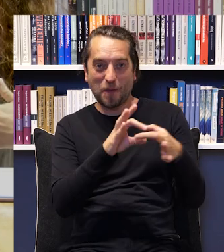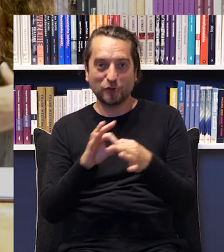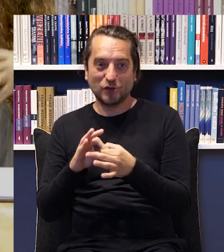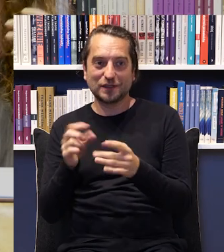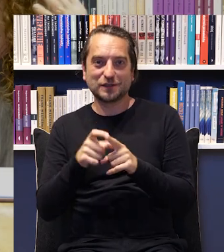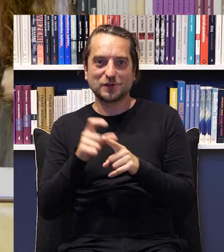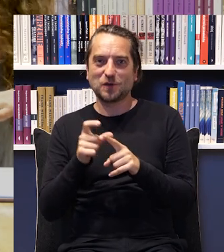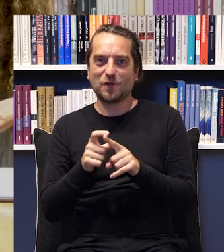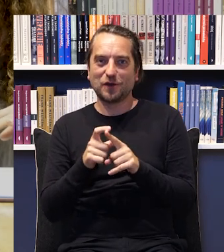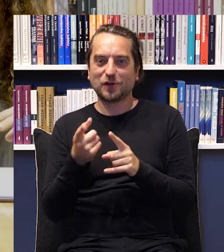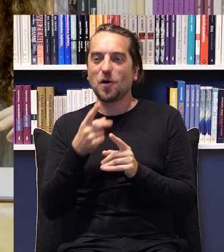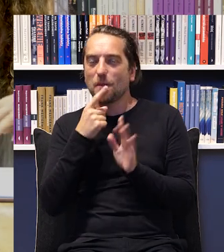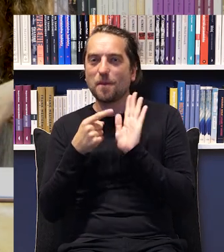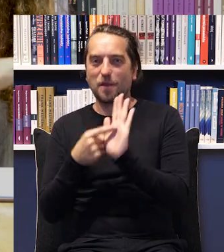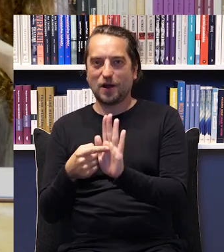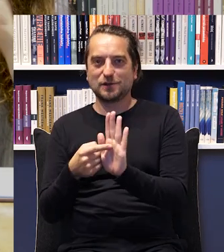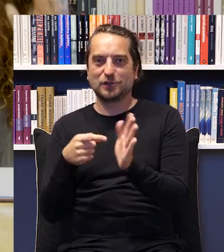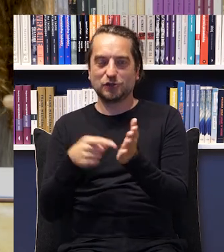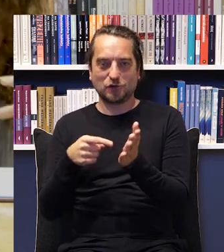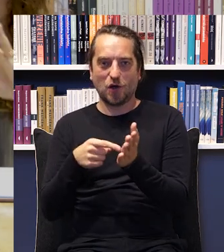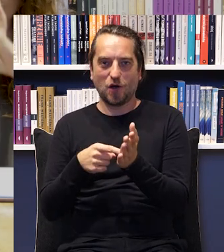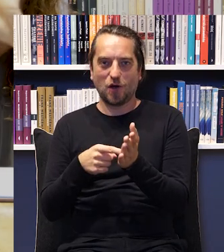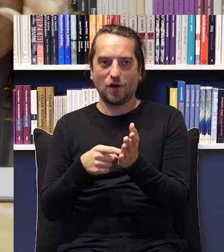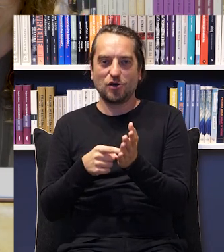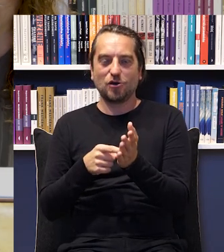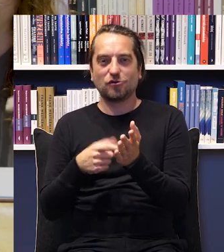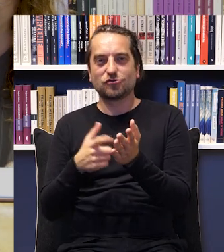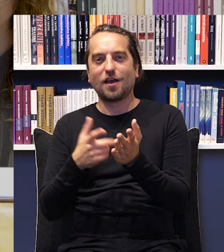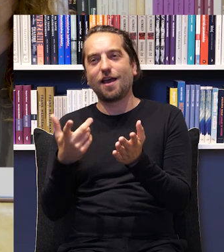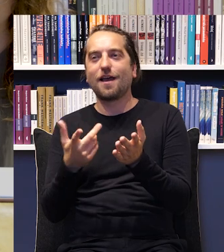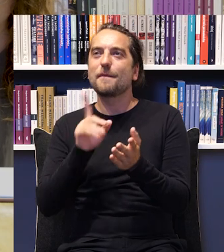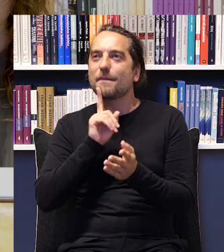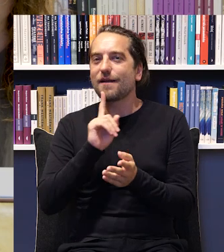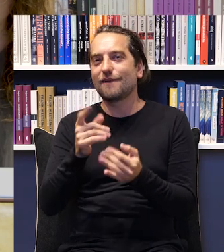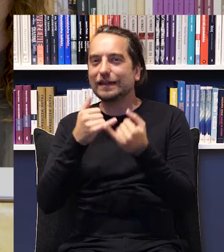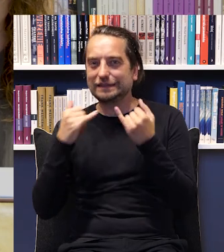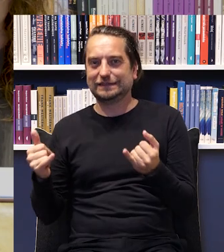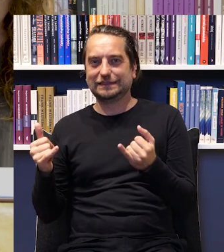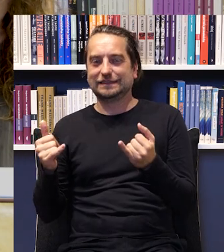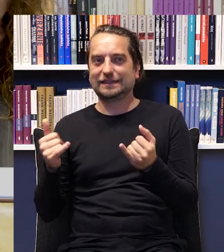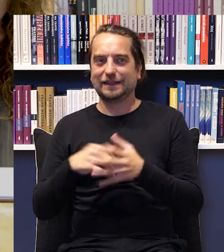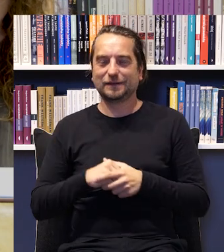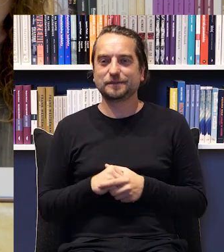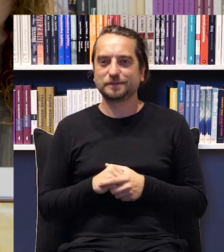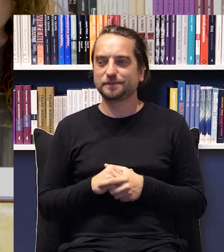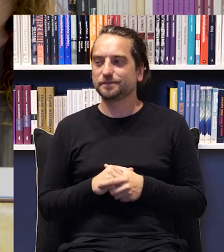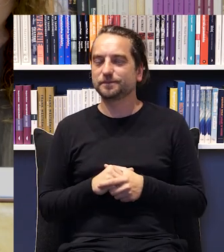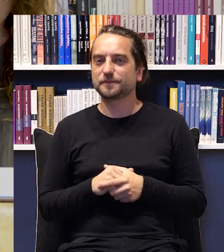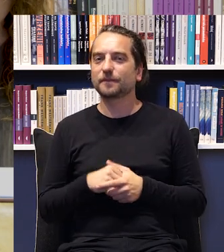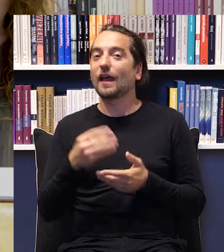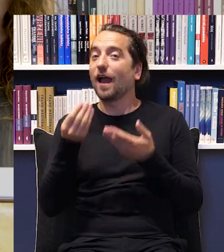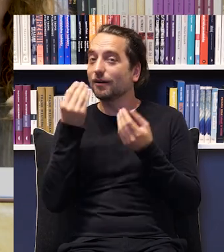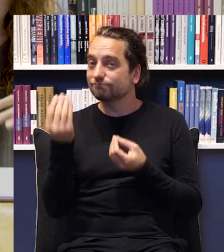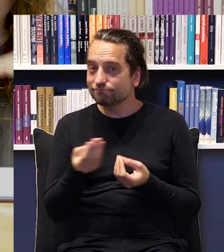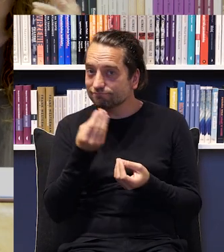tymi narzędziami obnażasz tę rzeczywistość, zrywasz tę maskę, pokazujesz, co jest pod nią. A jeszcze z